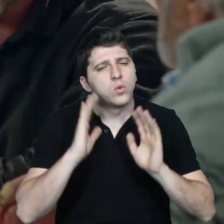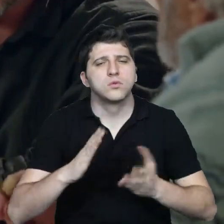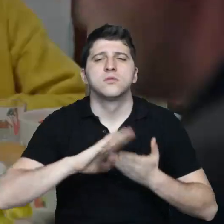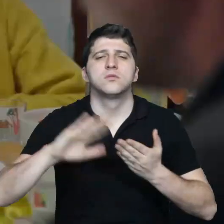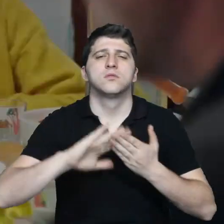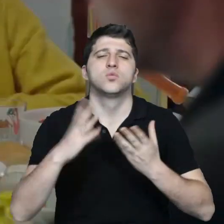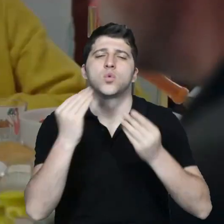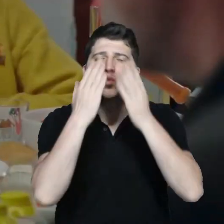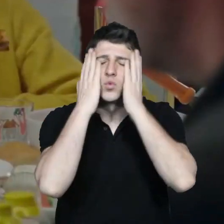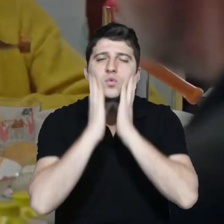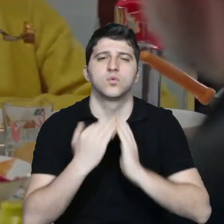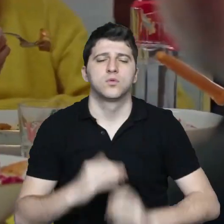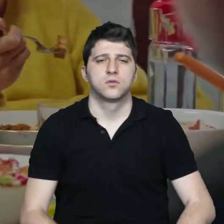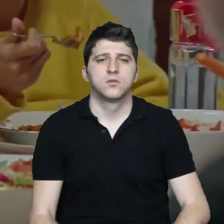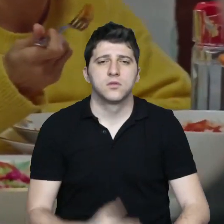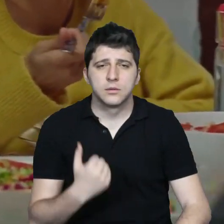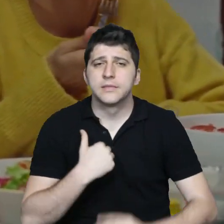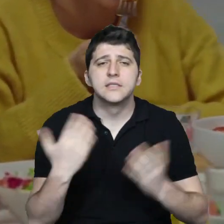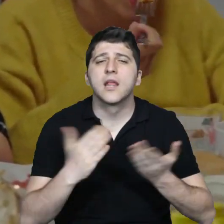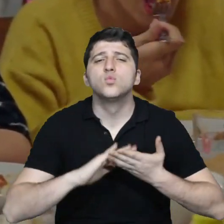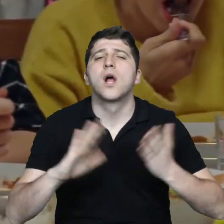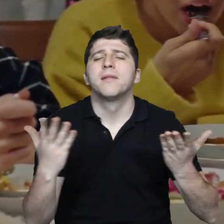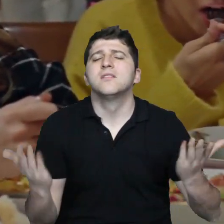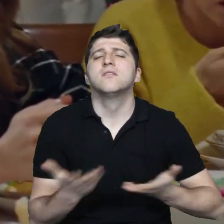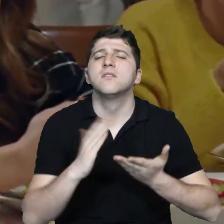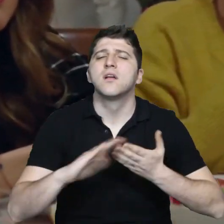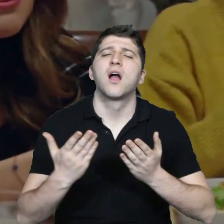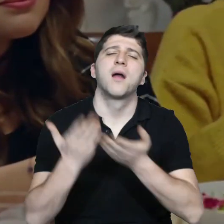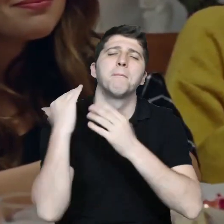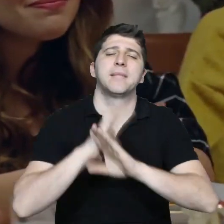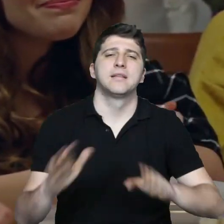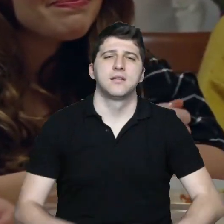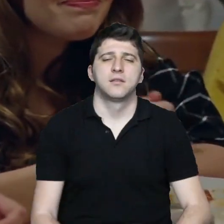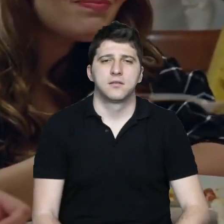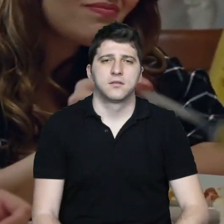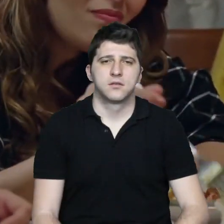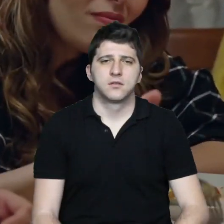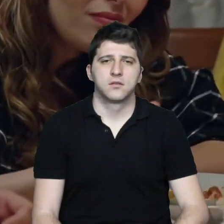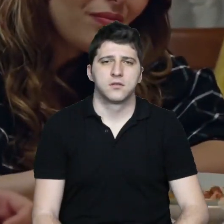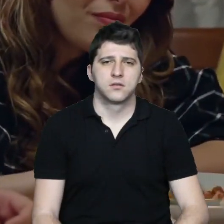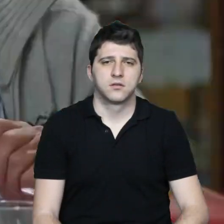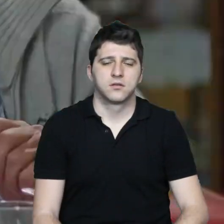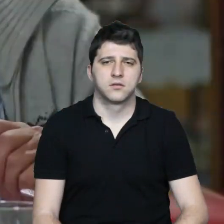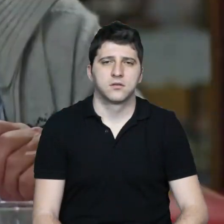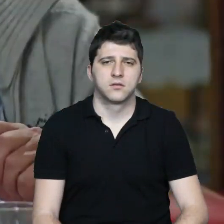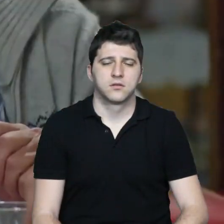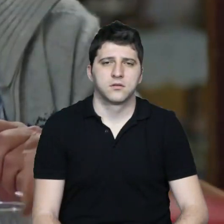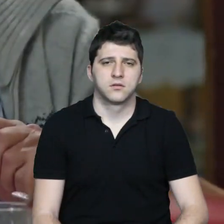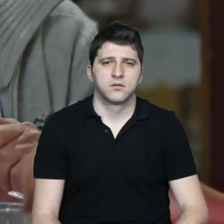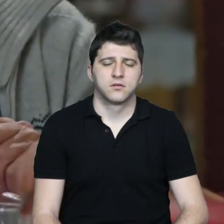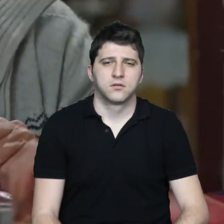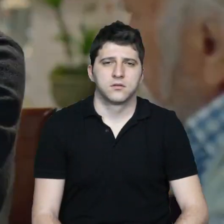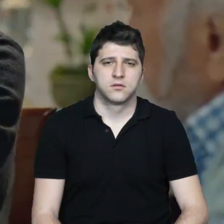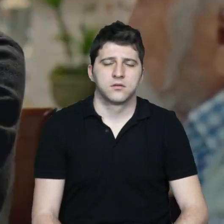şükür. Biz neler atlatmadık ki? Kızlar baş sağlıyor. İbrahim duygulanmış,